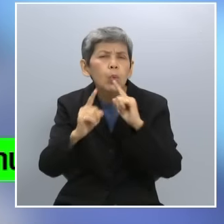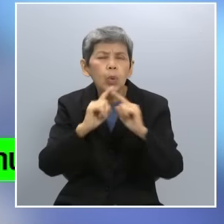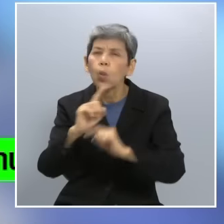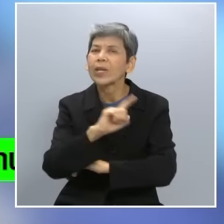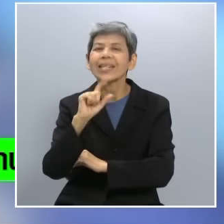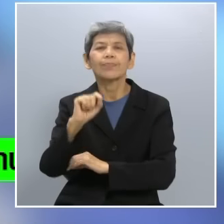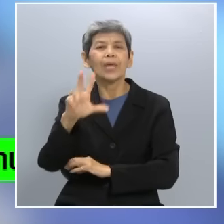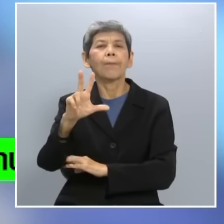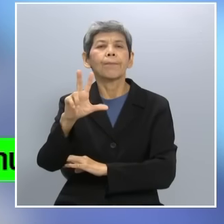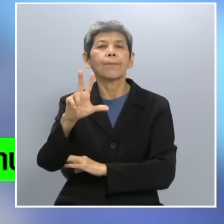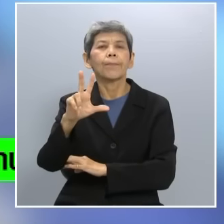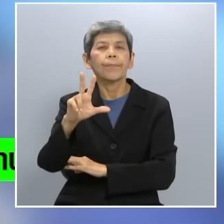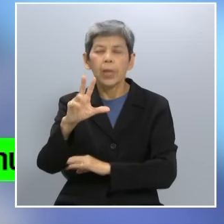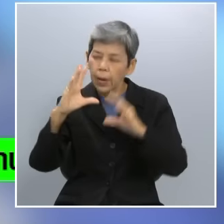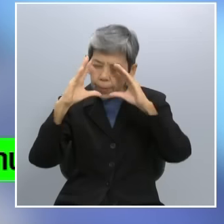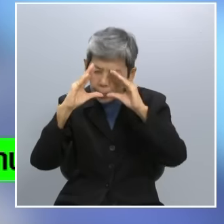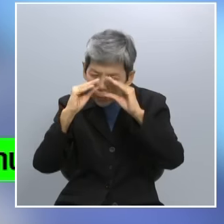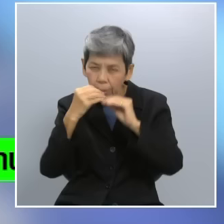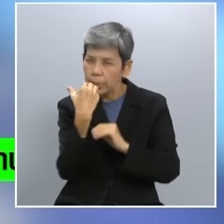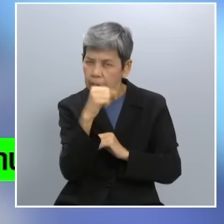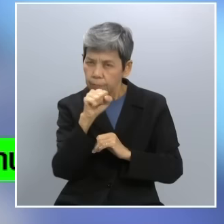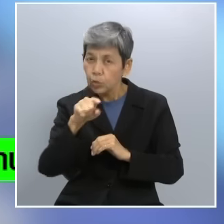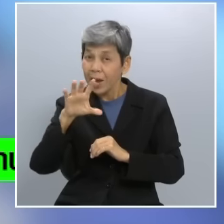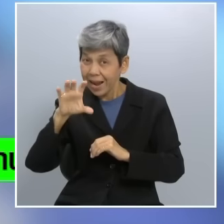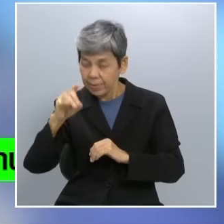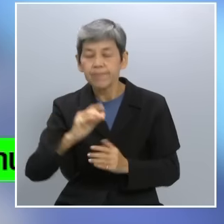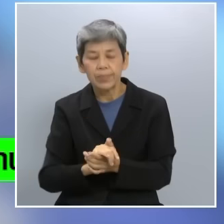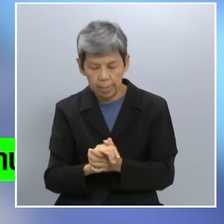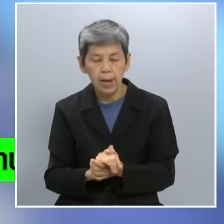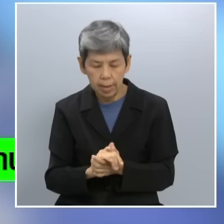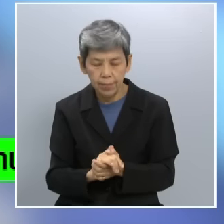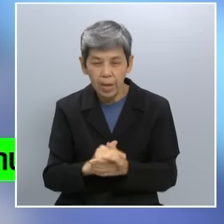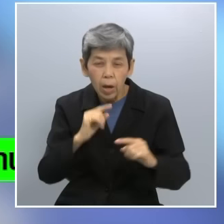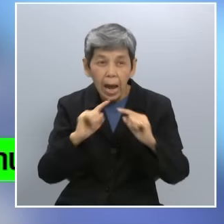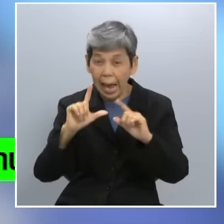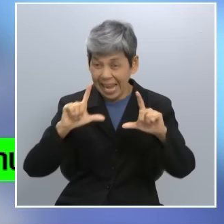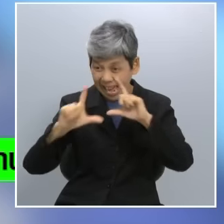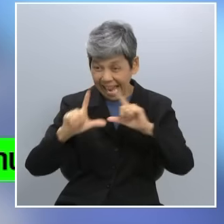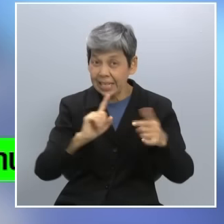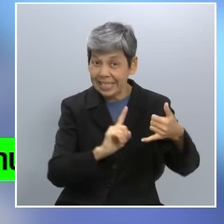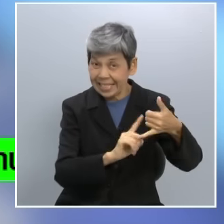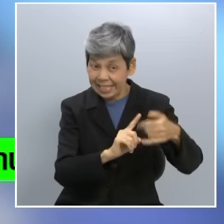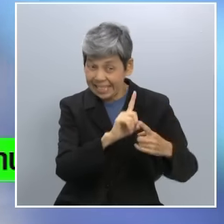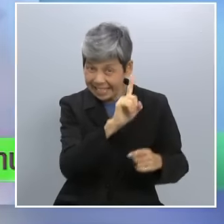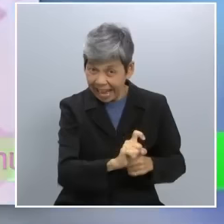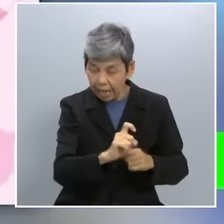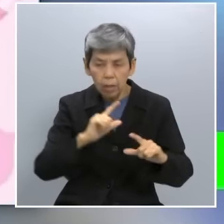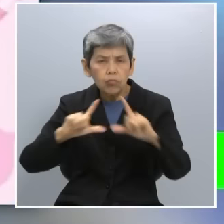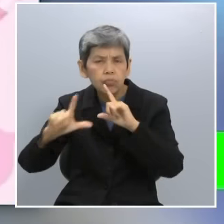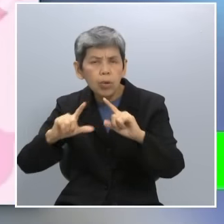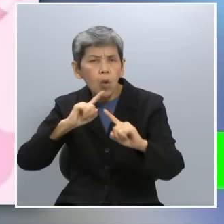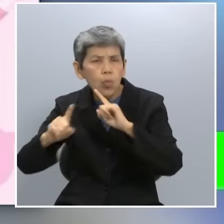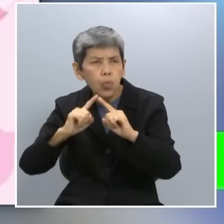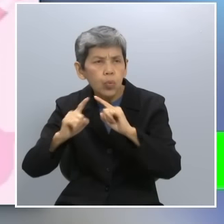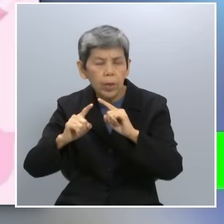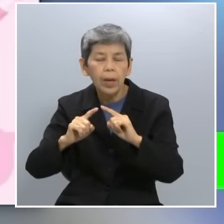23พฤษภาคมตอน 22:51นมันเอาไลนของผู้ตายครับส่งกลับมาหา